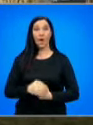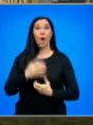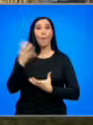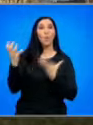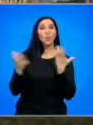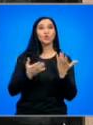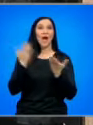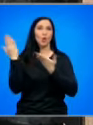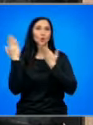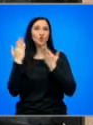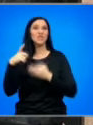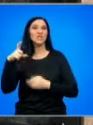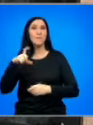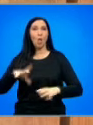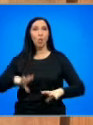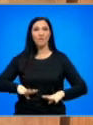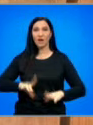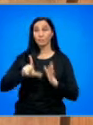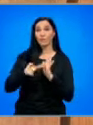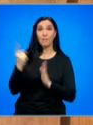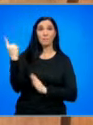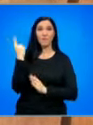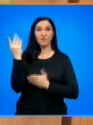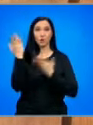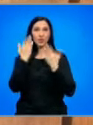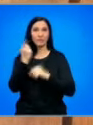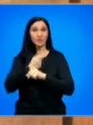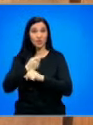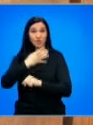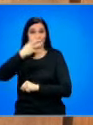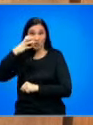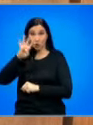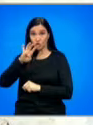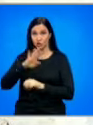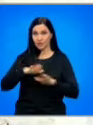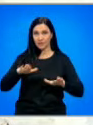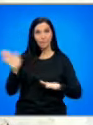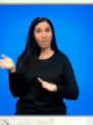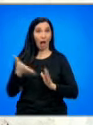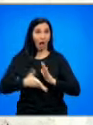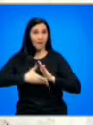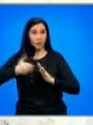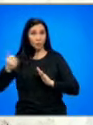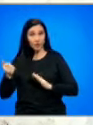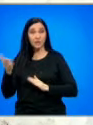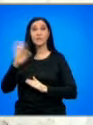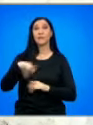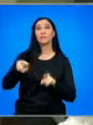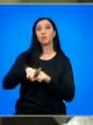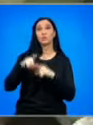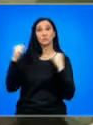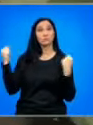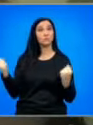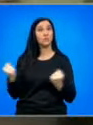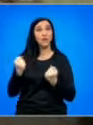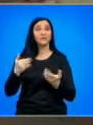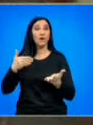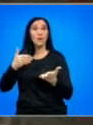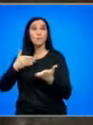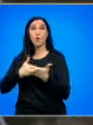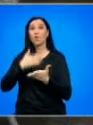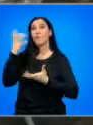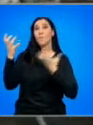Пожар в училище в Симеоновград по време на първи учебен час. 440 деца бяха евакуирани, след като се задействала